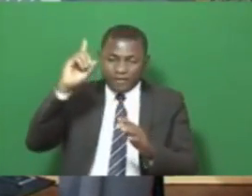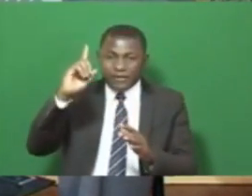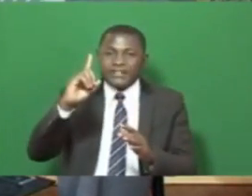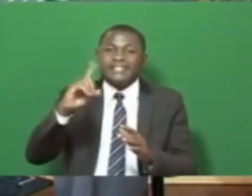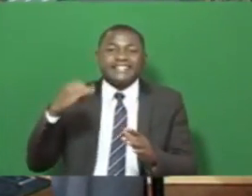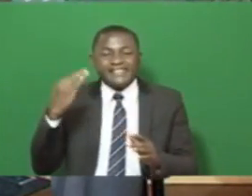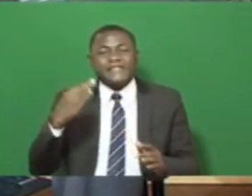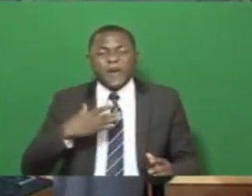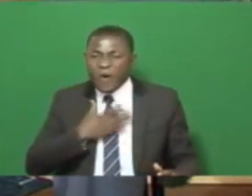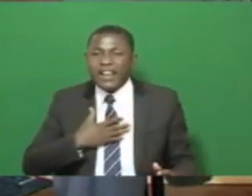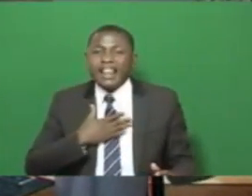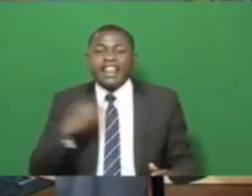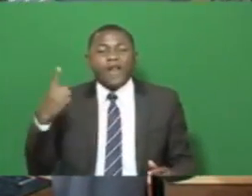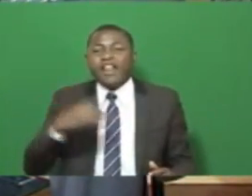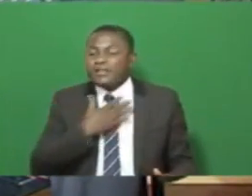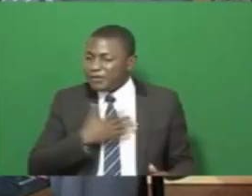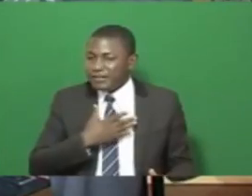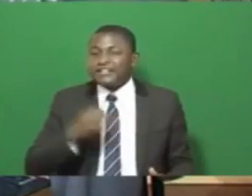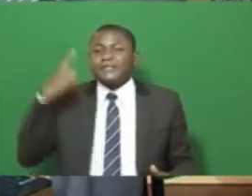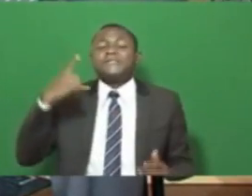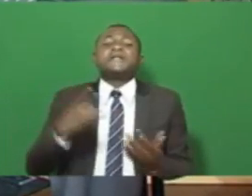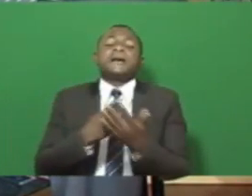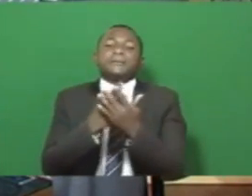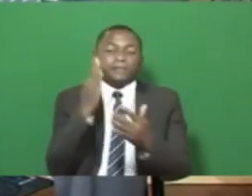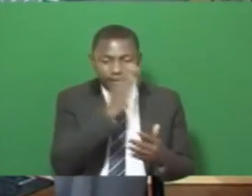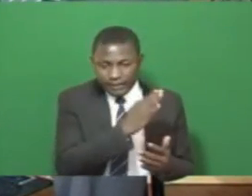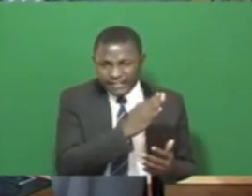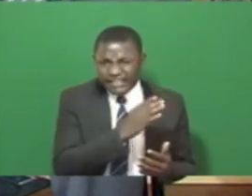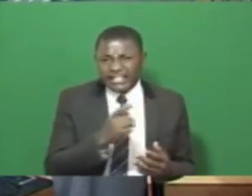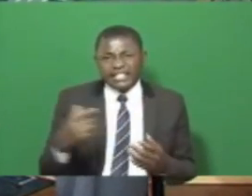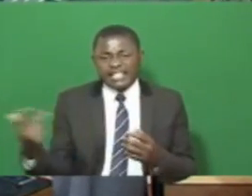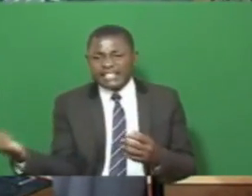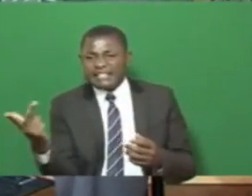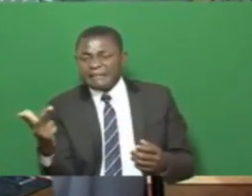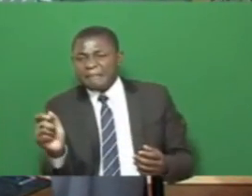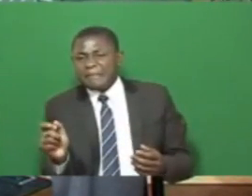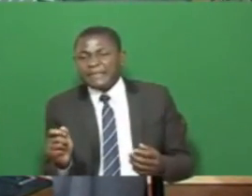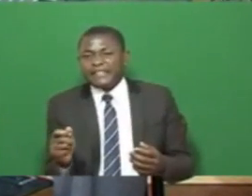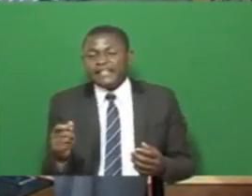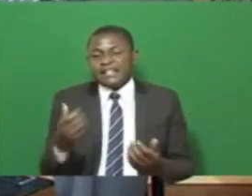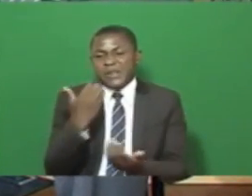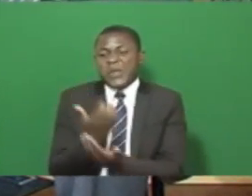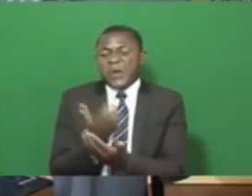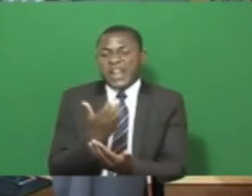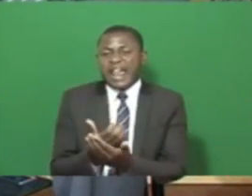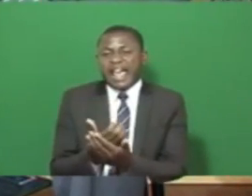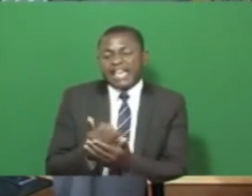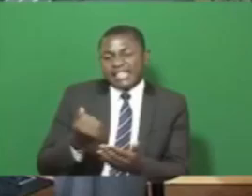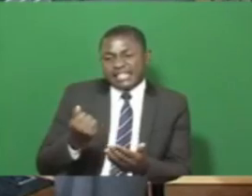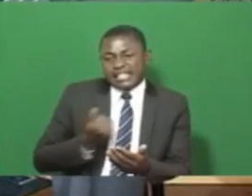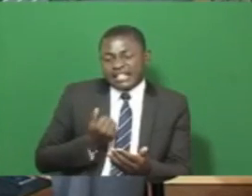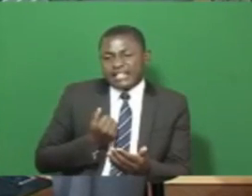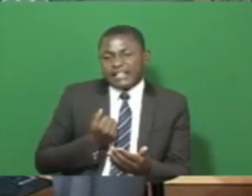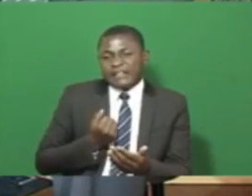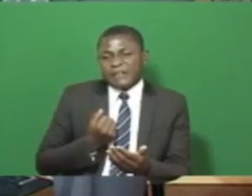kupa simba racho chaunoda chete. Mandeukidza zvandaimboita nekamwana kamuka chiri kukura kamusikana kaitika kageza kaisiya